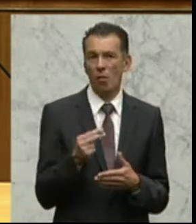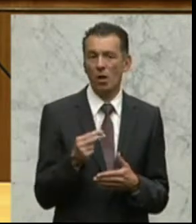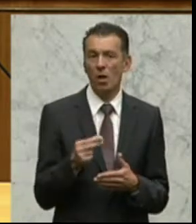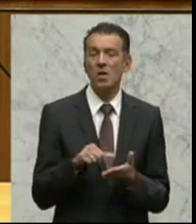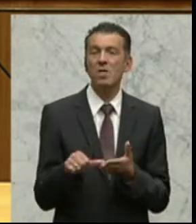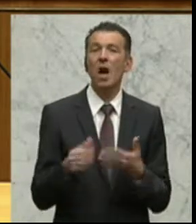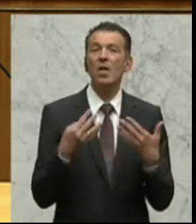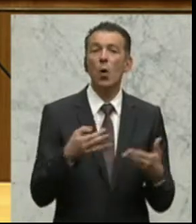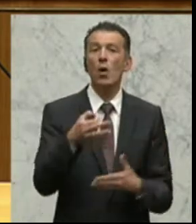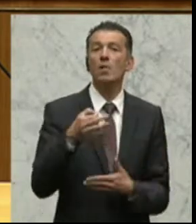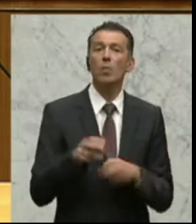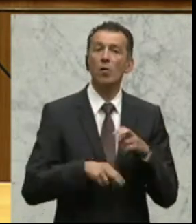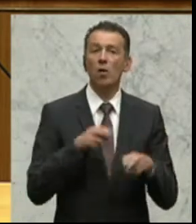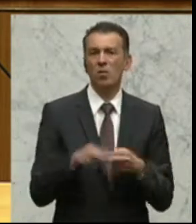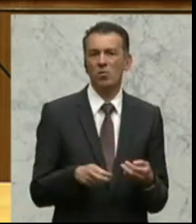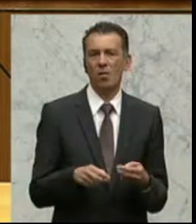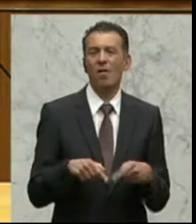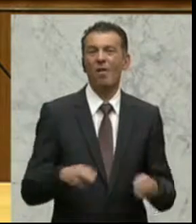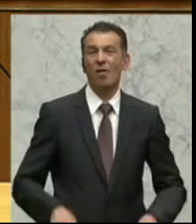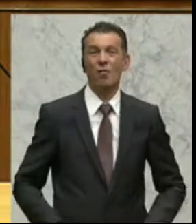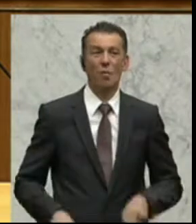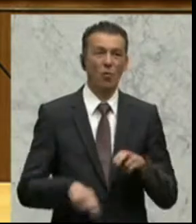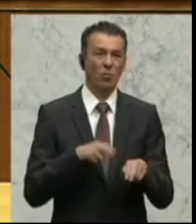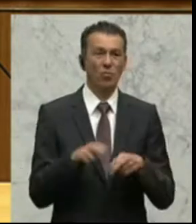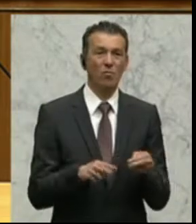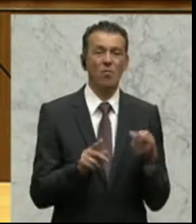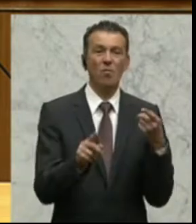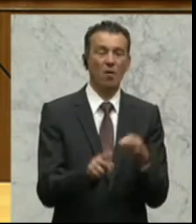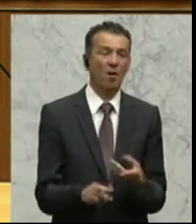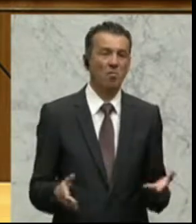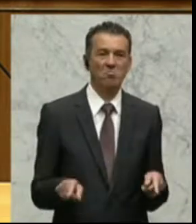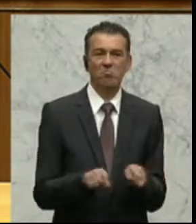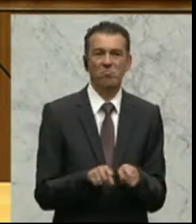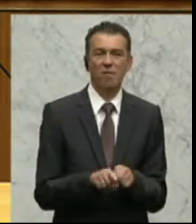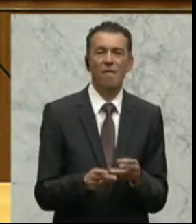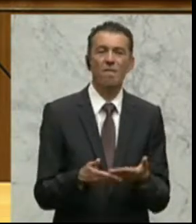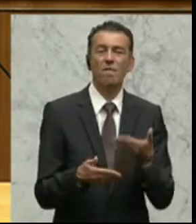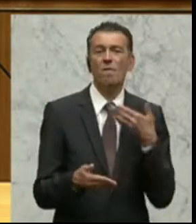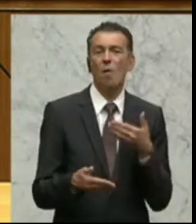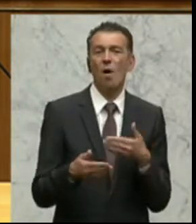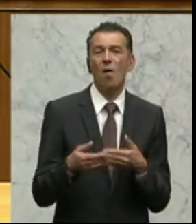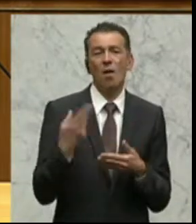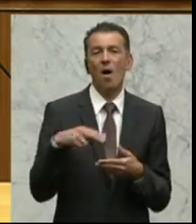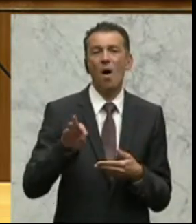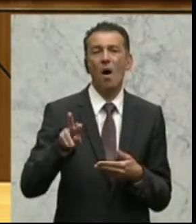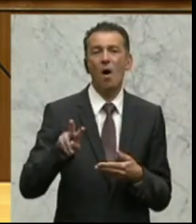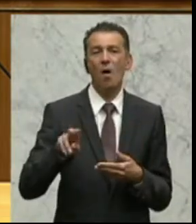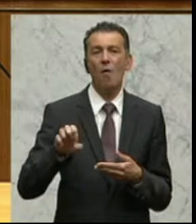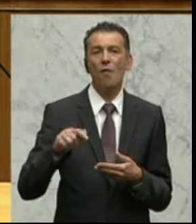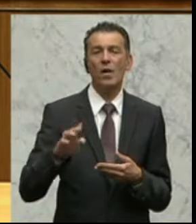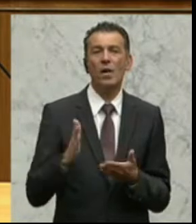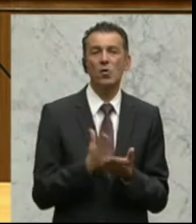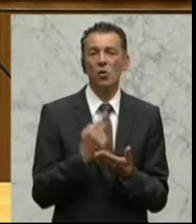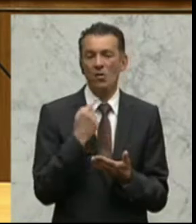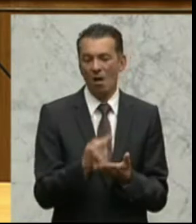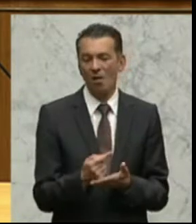hin mit einer Vermögensabgabe? Genau dorthin, wo es mein Vorredner Georg Vetter schon gesagt hat. Die Steuer wuchert, wuchert, wuchert. Und ich kann